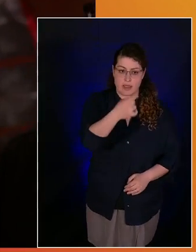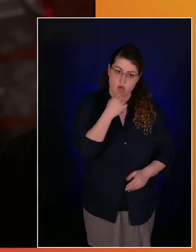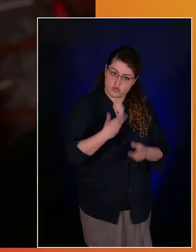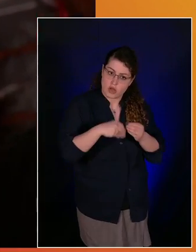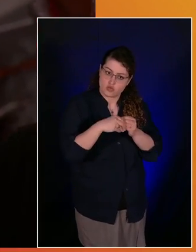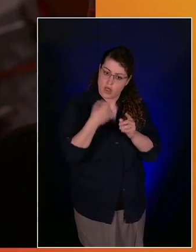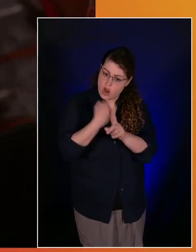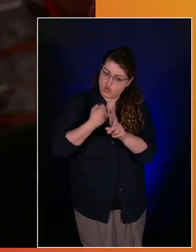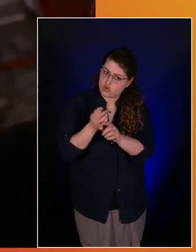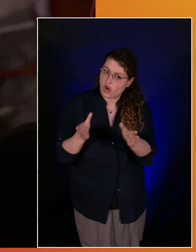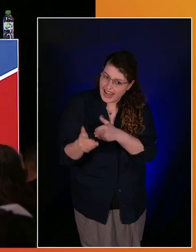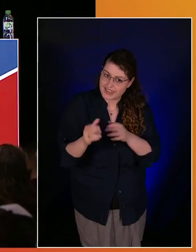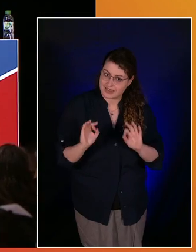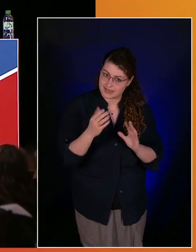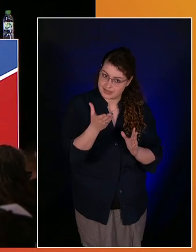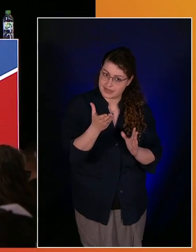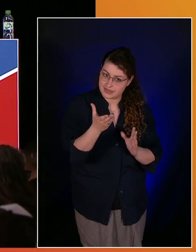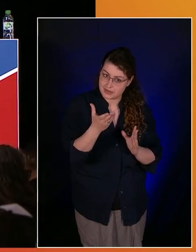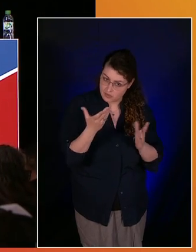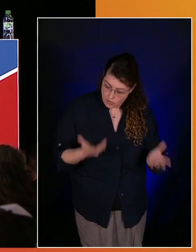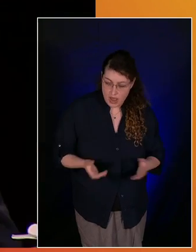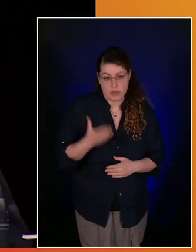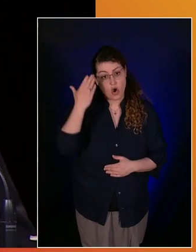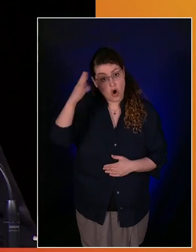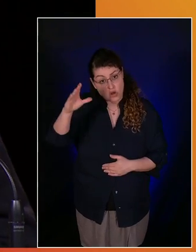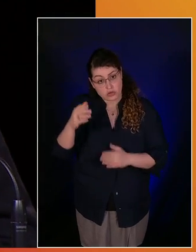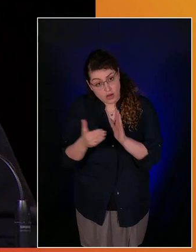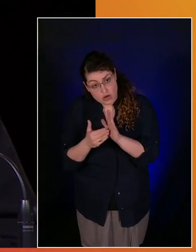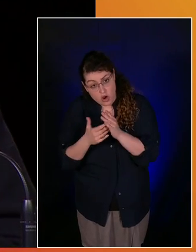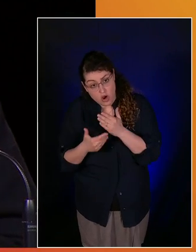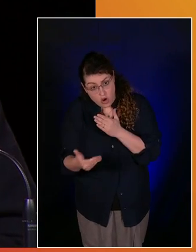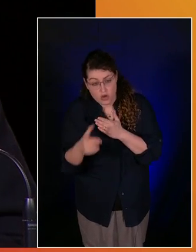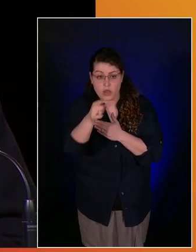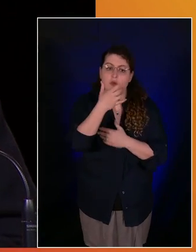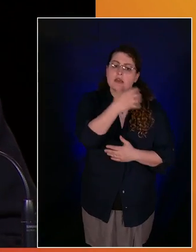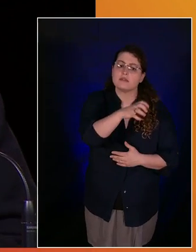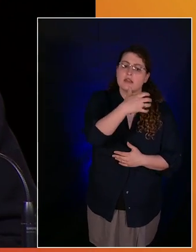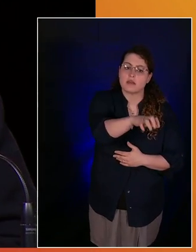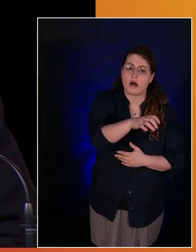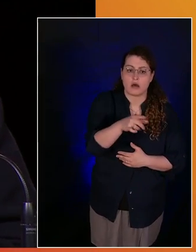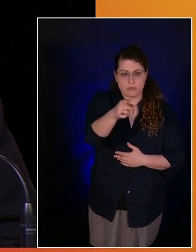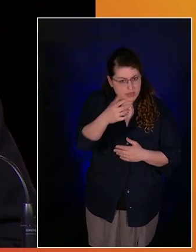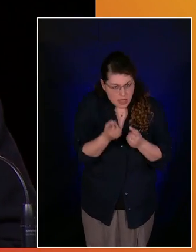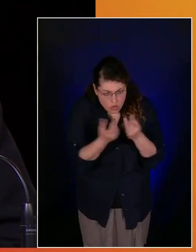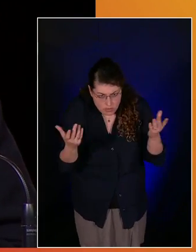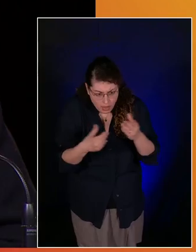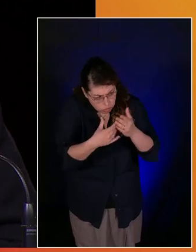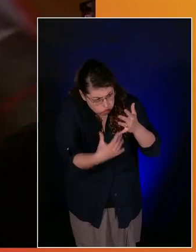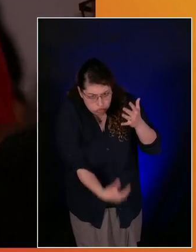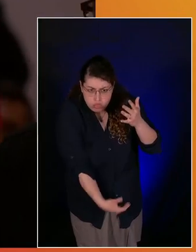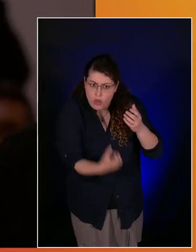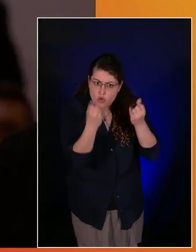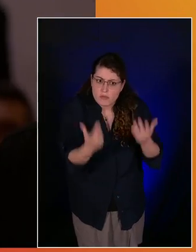des classes voilà d'accord il y en a d'autres après parce que peut-être ben oui sur le 500 mais tu en a combien comme ça